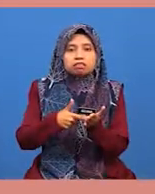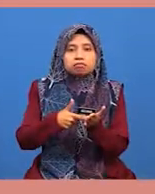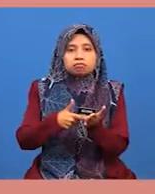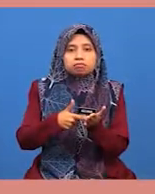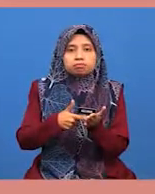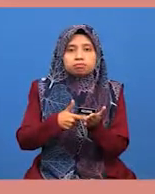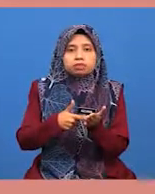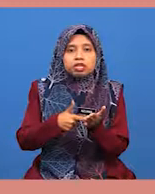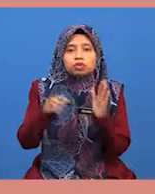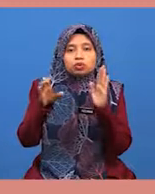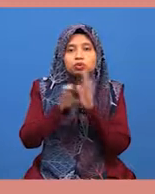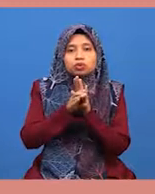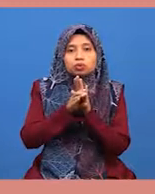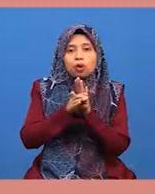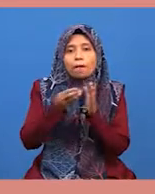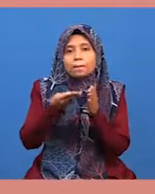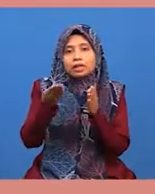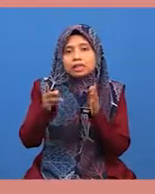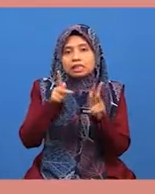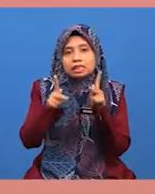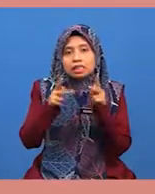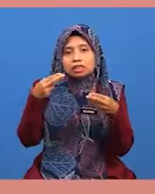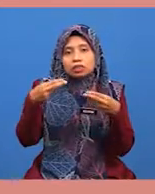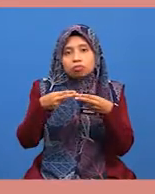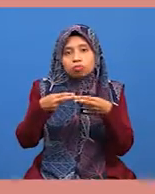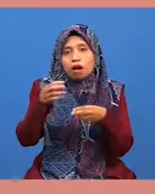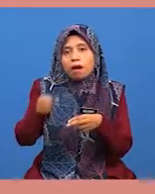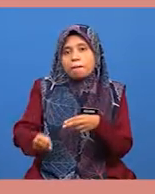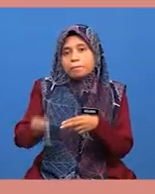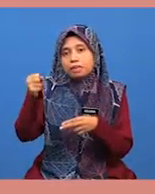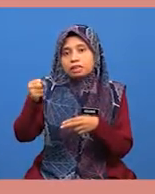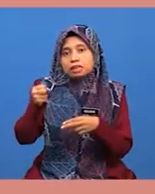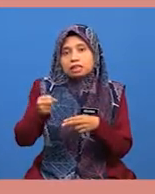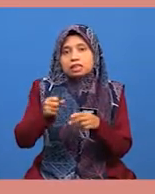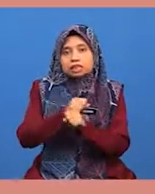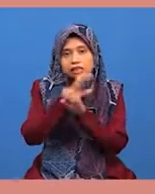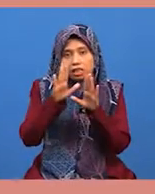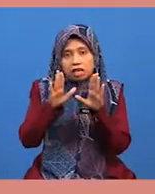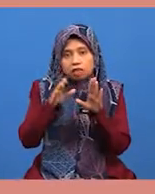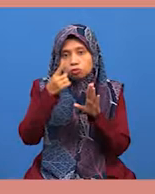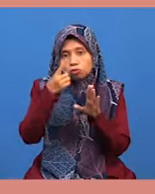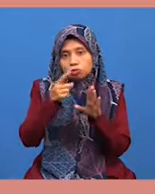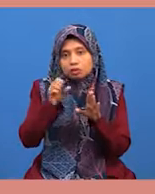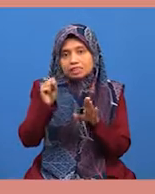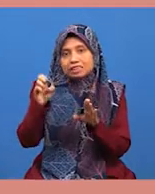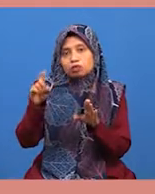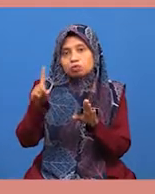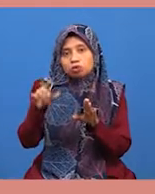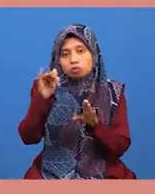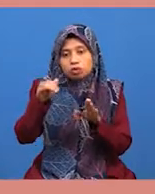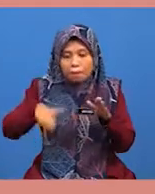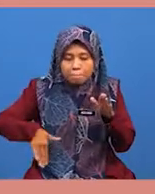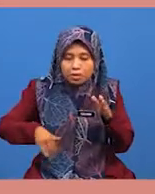pula merupakan contoh bagi kata hubung pancangan keterangan untuk menunjukkan sesuatu yang